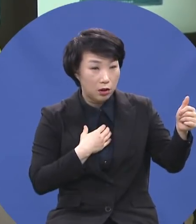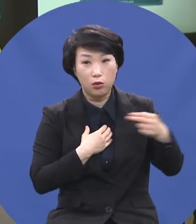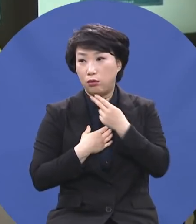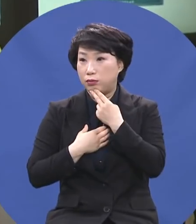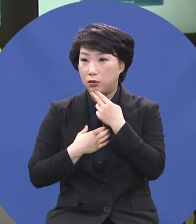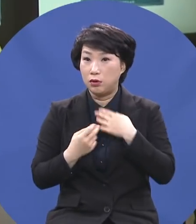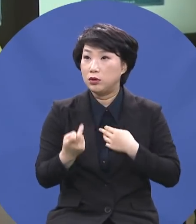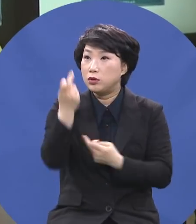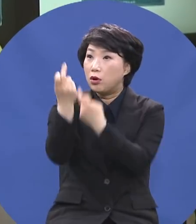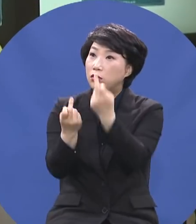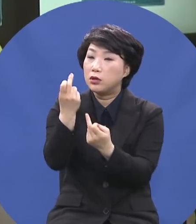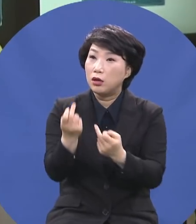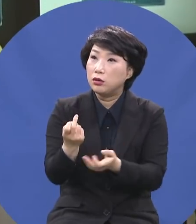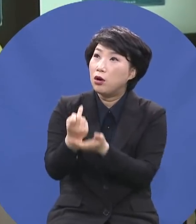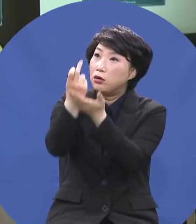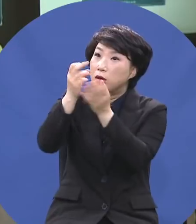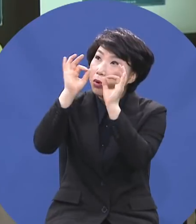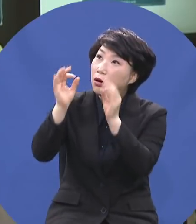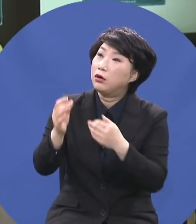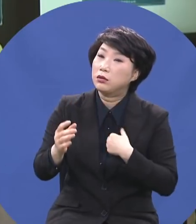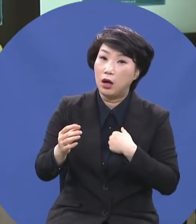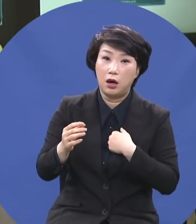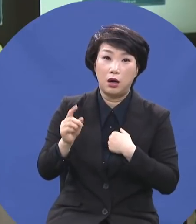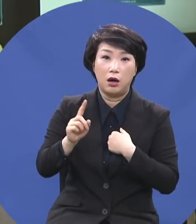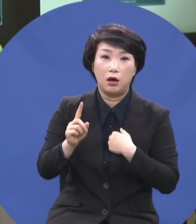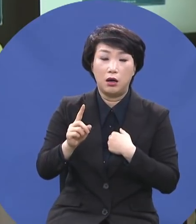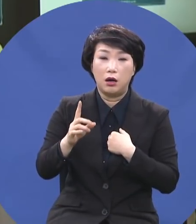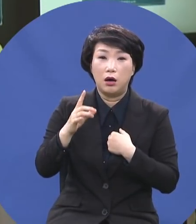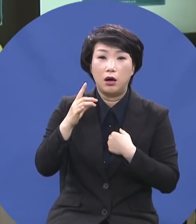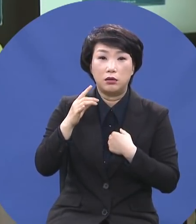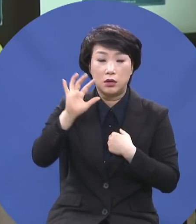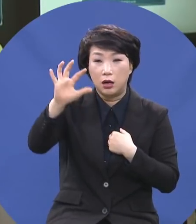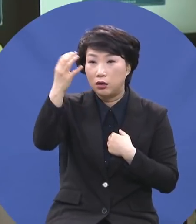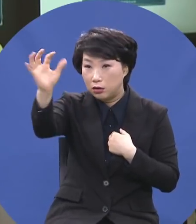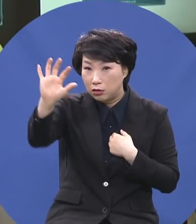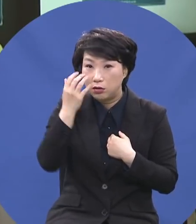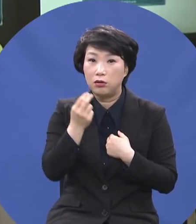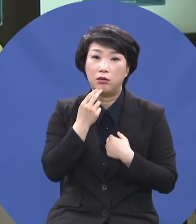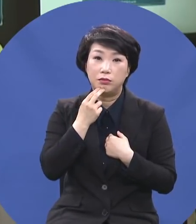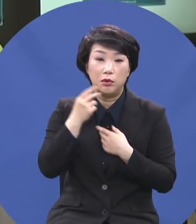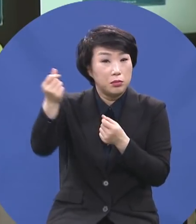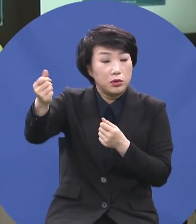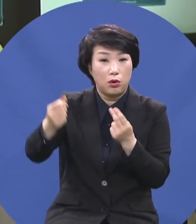않아. 그래서 나보고 할아버지 닮았다고 밤낮 그러는구나.